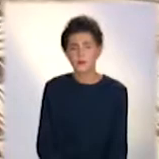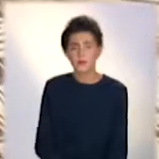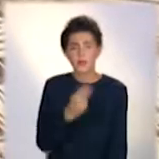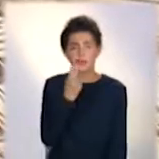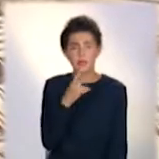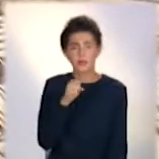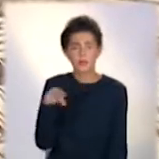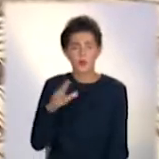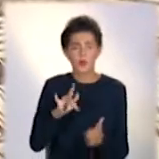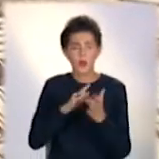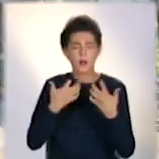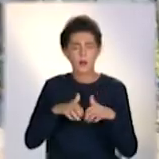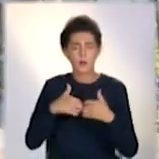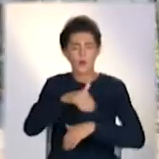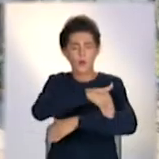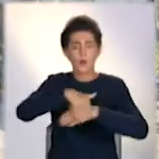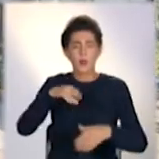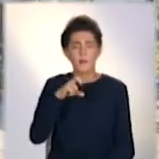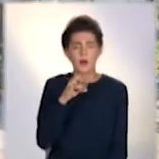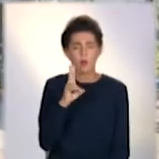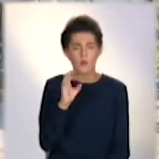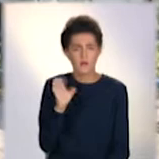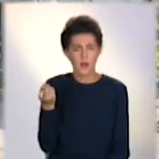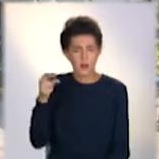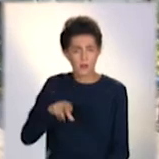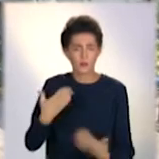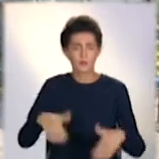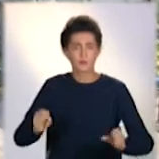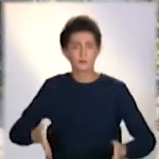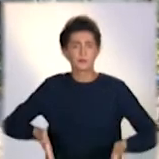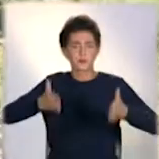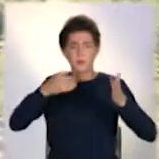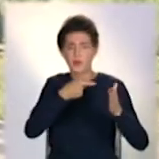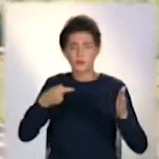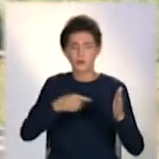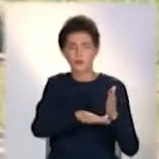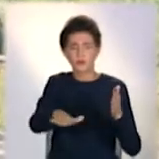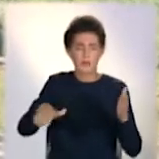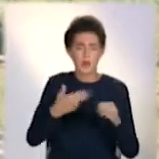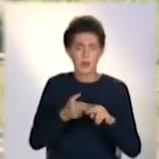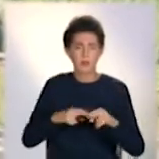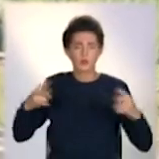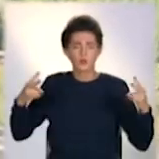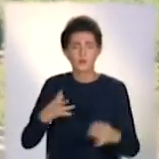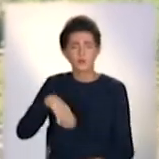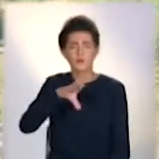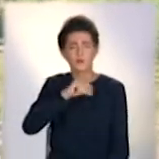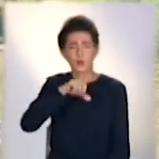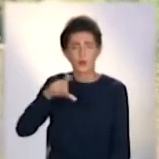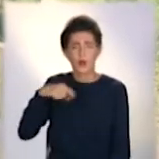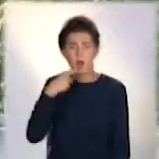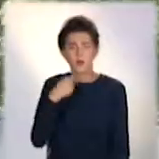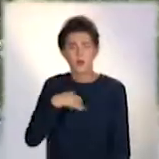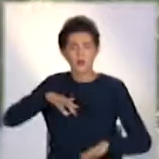СНАП будують в Краматорську на вулиці Парковій. Робітники вже звели цоколь та перший поверх. Такий заклад дуже потрібен, вважають містяни, бо